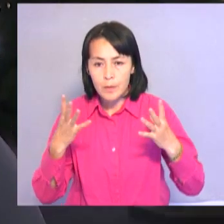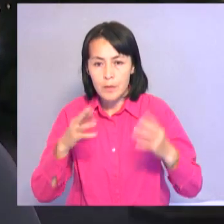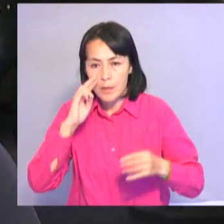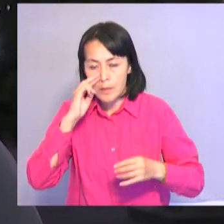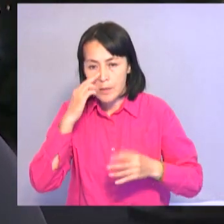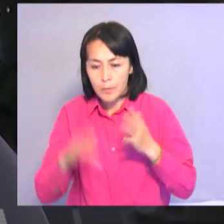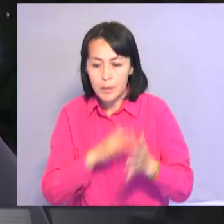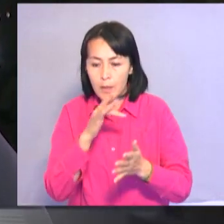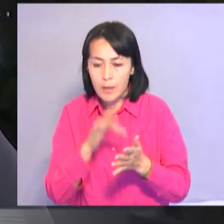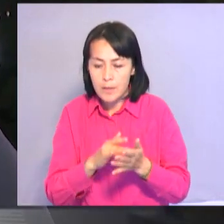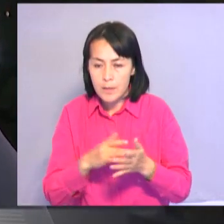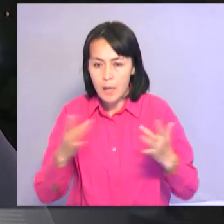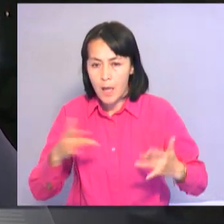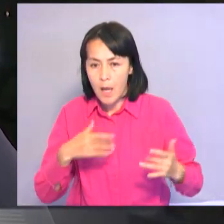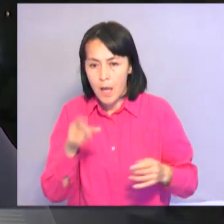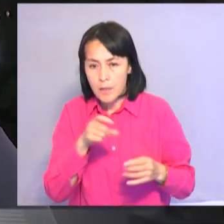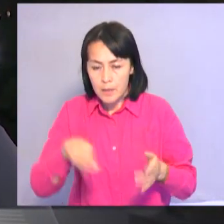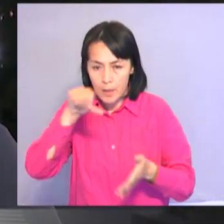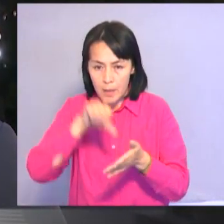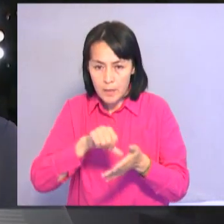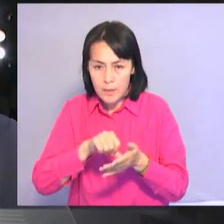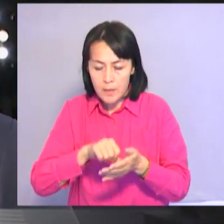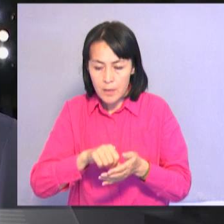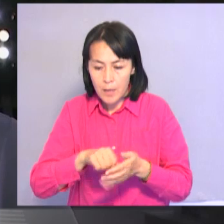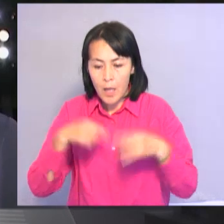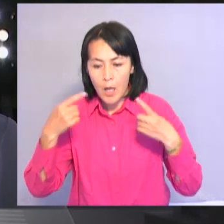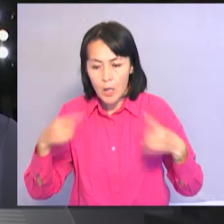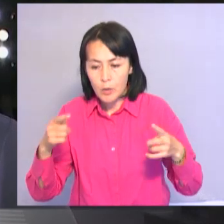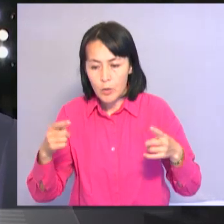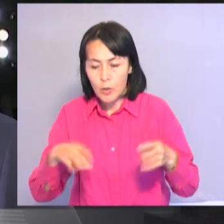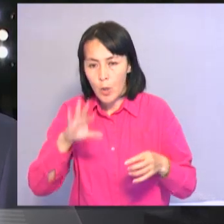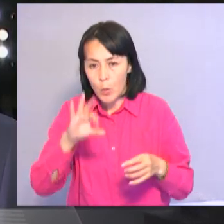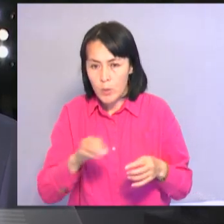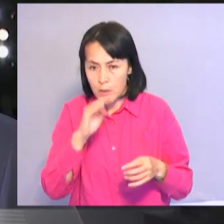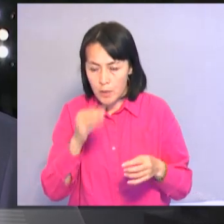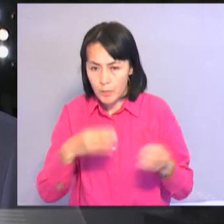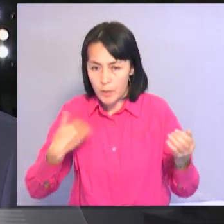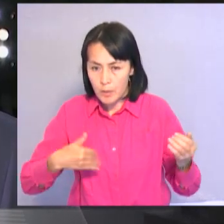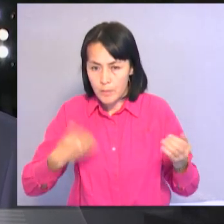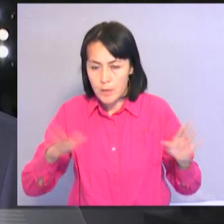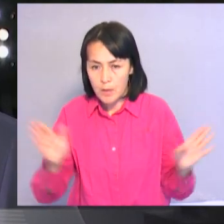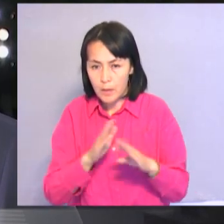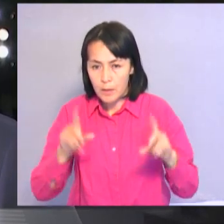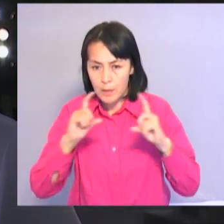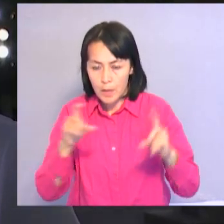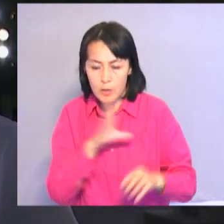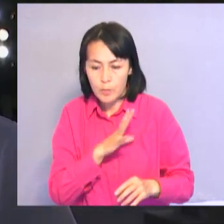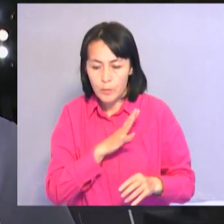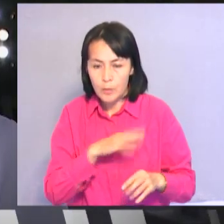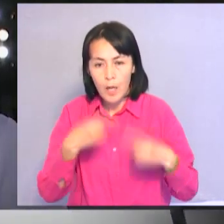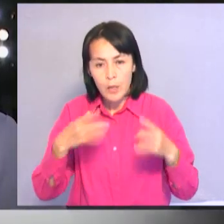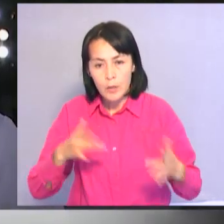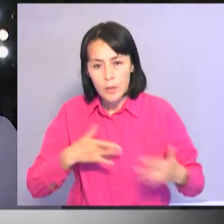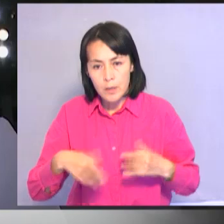Шымкент концерт ұйымының әншілері бұл жерде дәстүрлі әнші Оразәлі Жаңабай деген дәстүрлі әншіміз бар. Эстрада